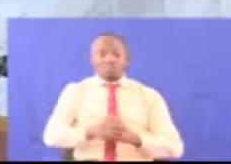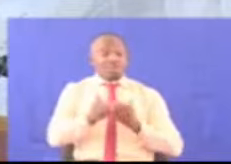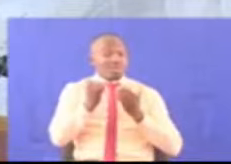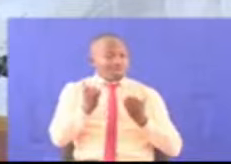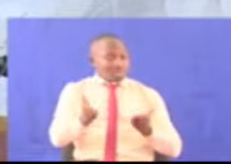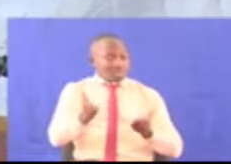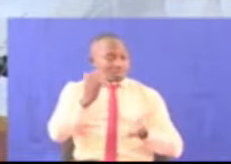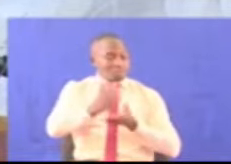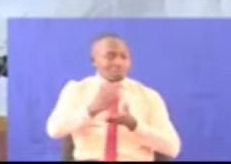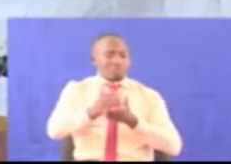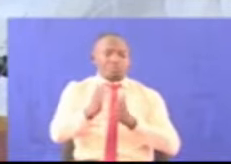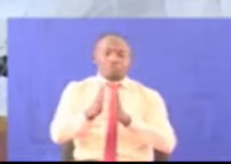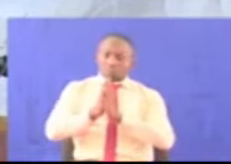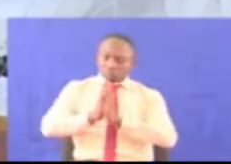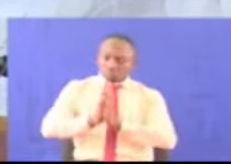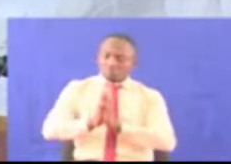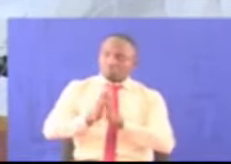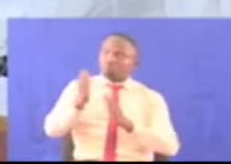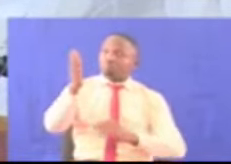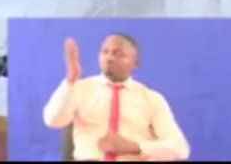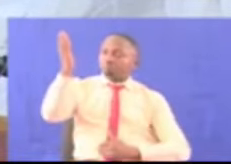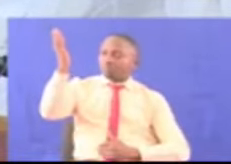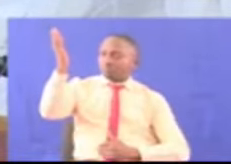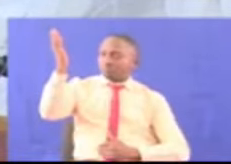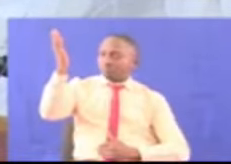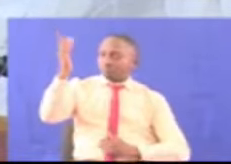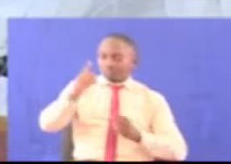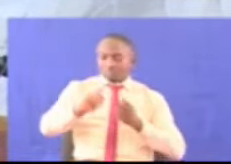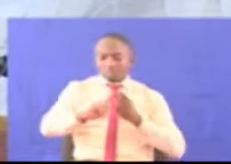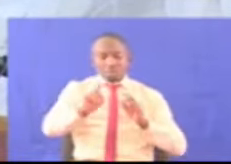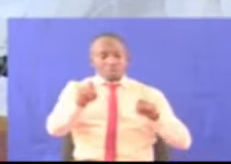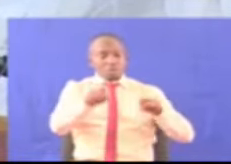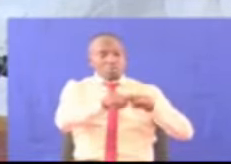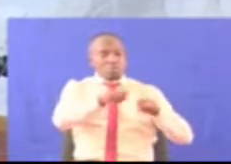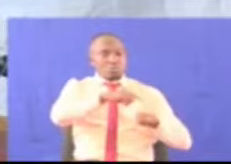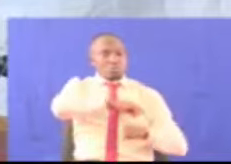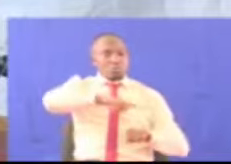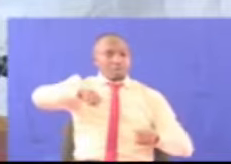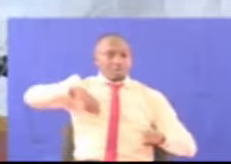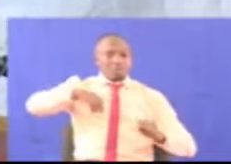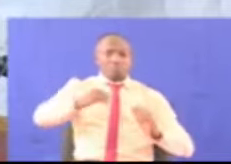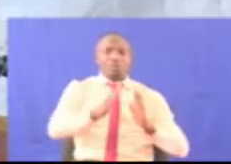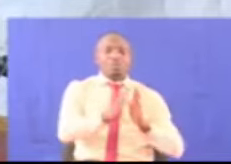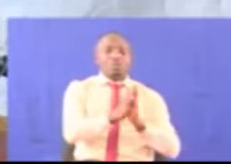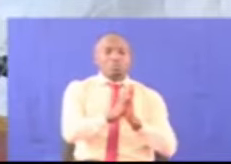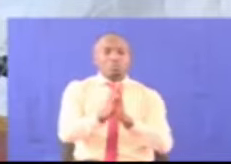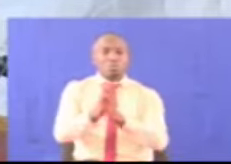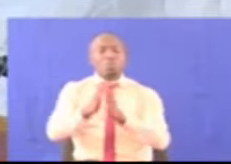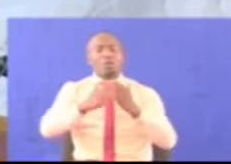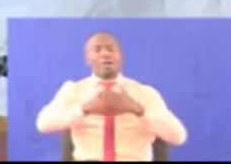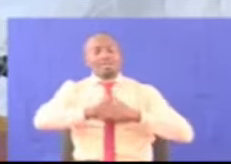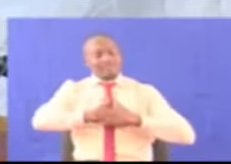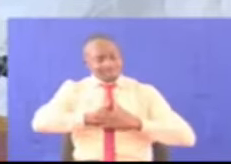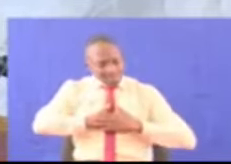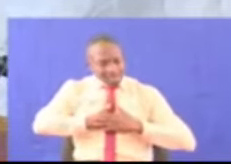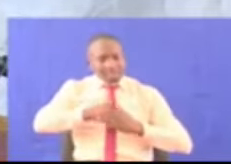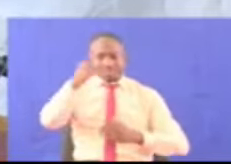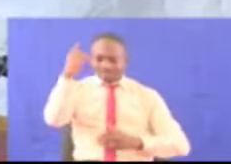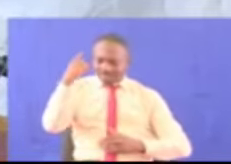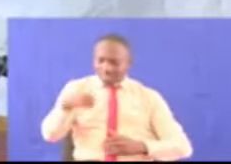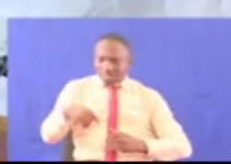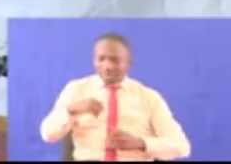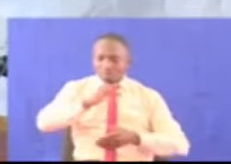hii la kumshukuru Mwenyezi Mungu. Ndugu zangu nawashukuru sana tena sana. Asanteni sana kwa zawadi